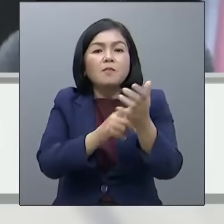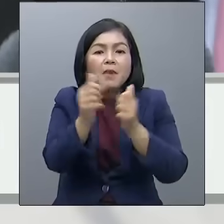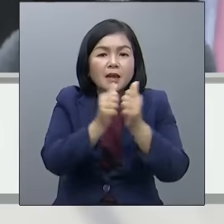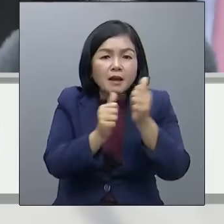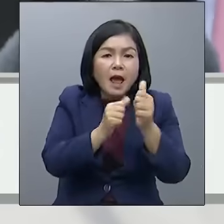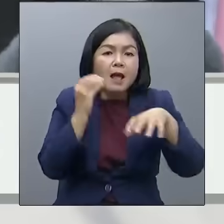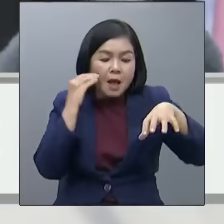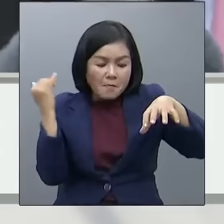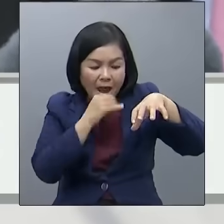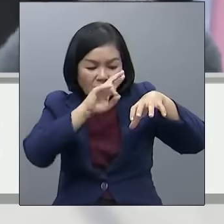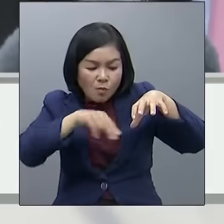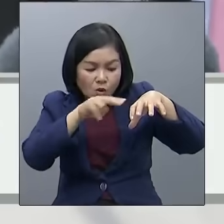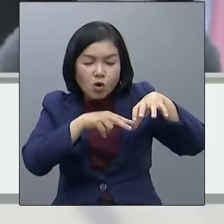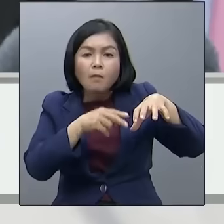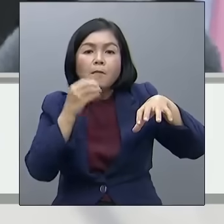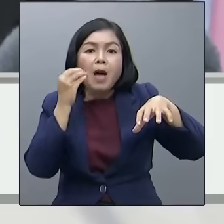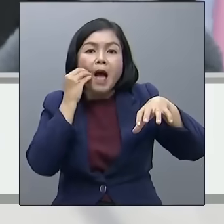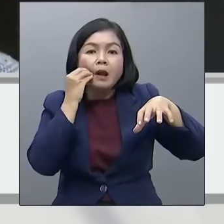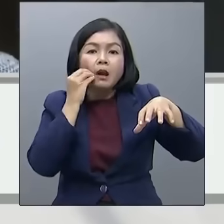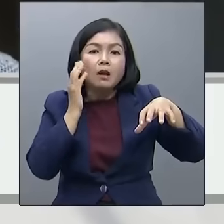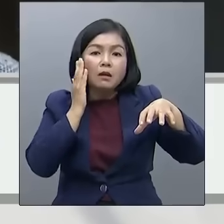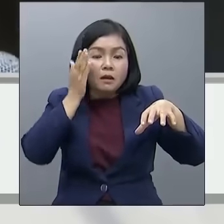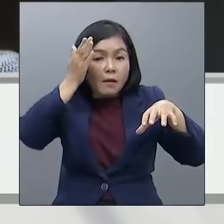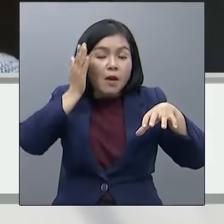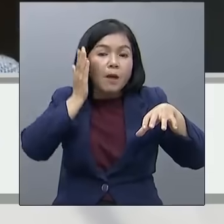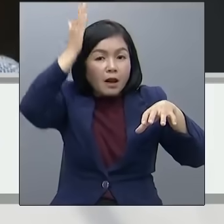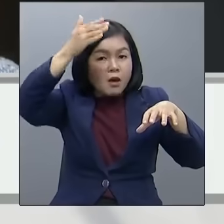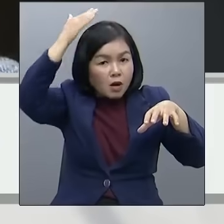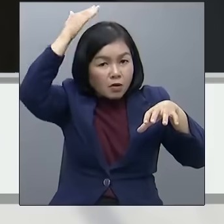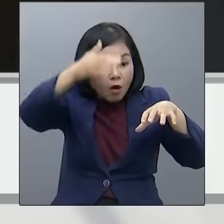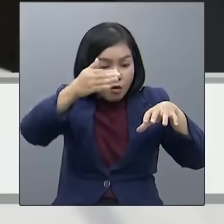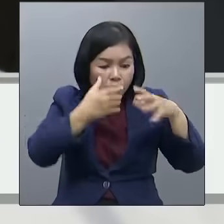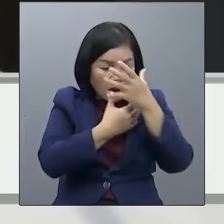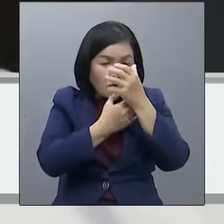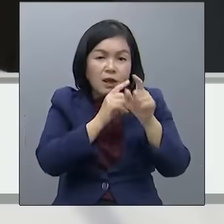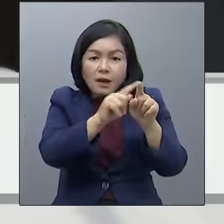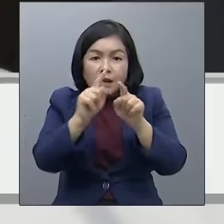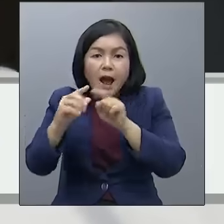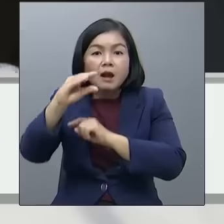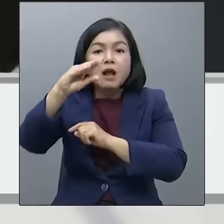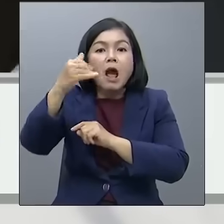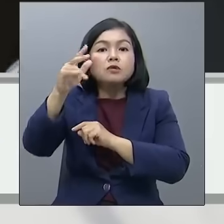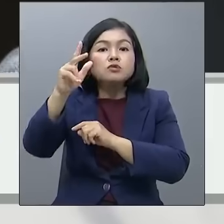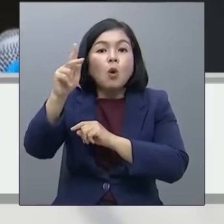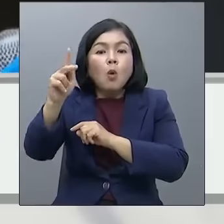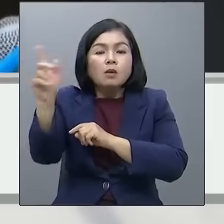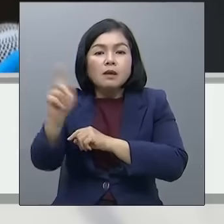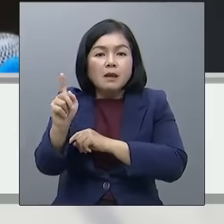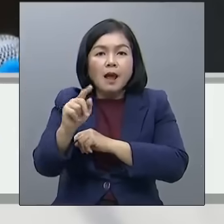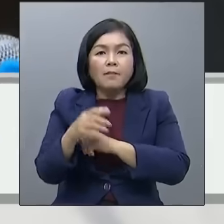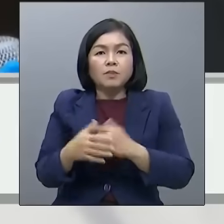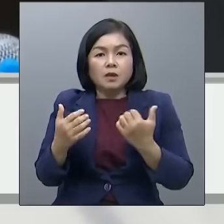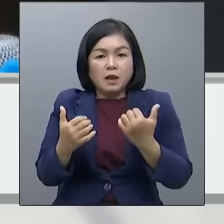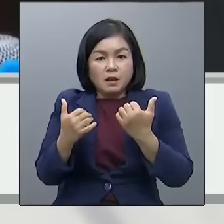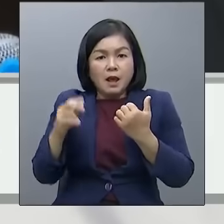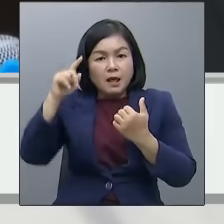บ้านรองโจ๊กค่ะทำให้ถูกจับตามองกันพอสมควรค่ะที่วันนี้คุณเศรษฐาทวีสินนายกรัฐมนตรีนั่งเป็นประธานกต